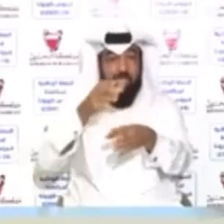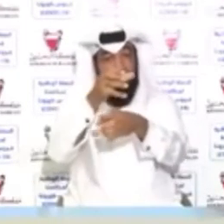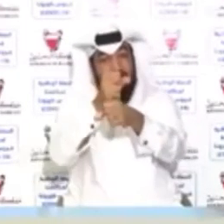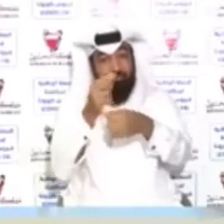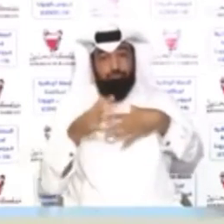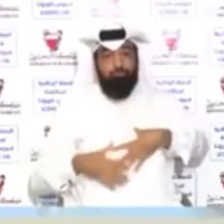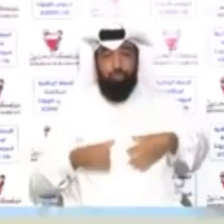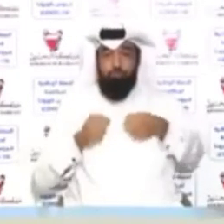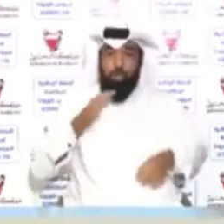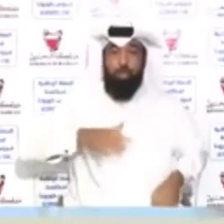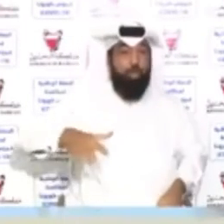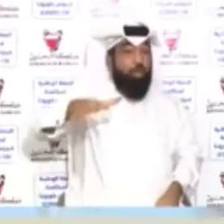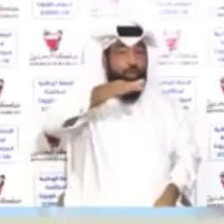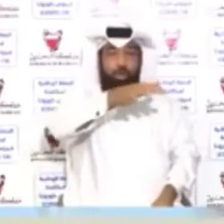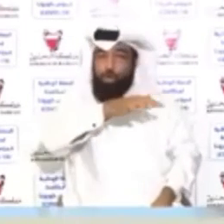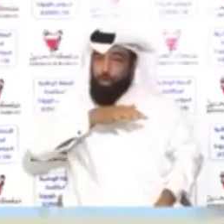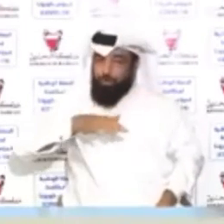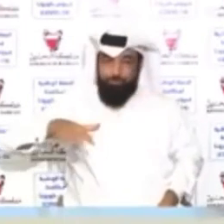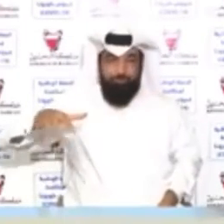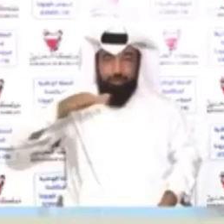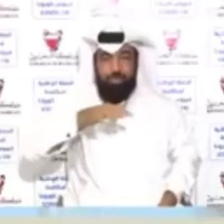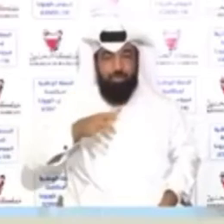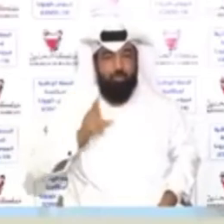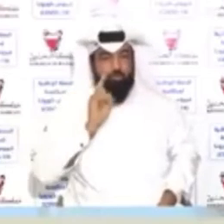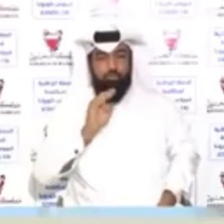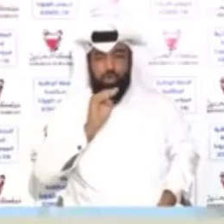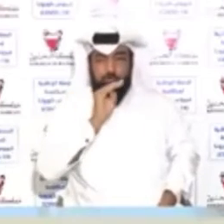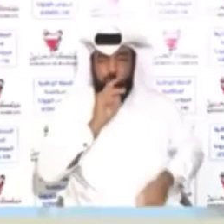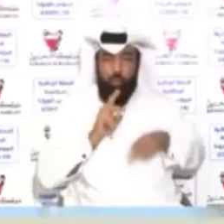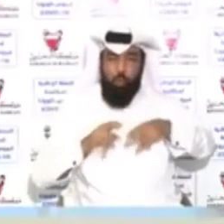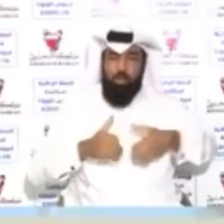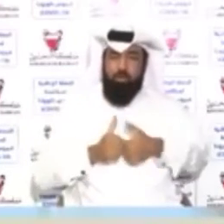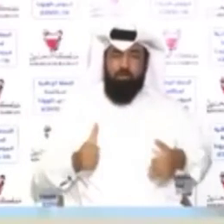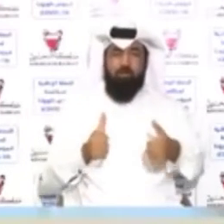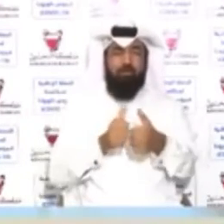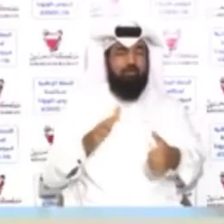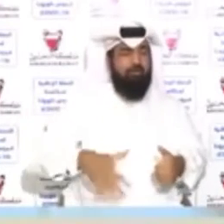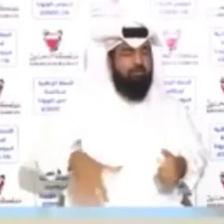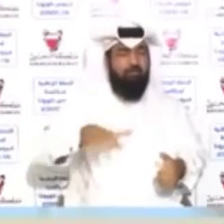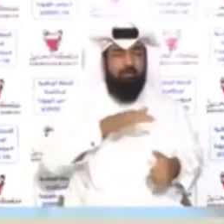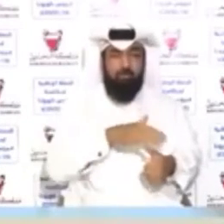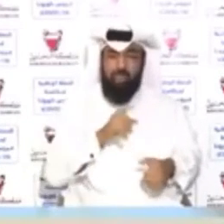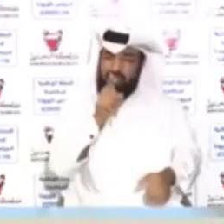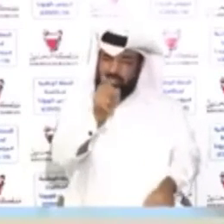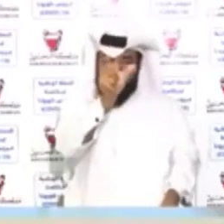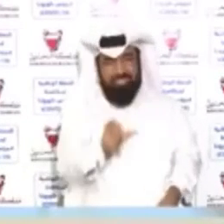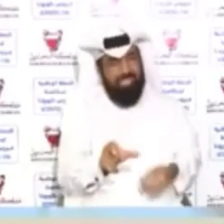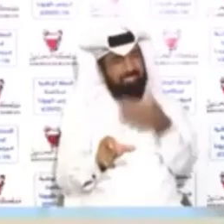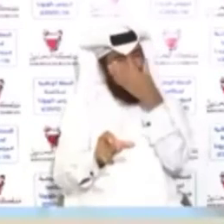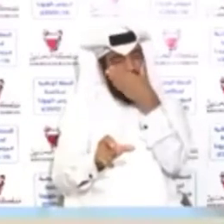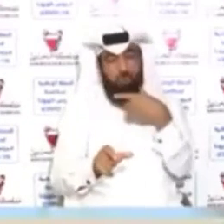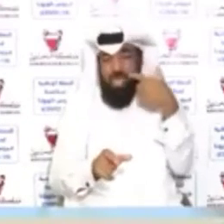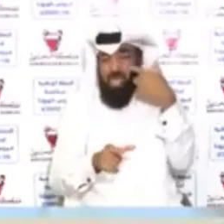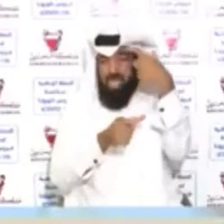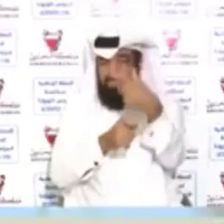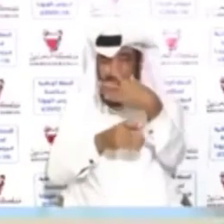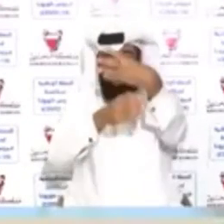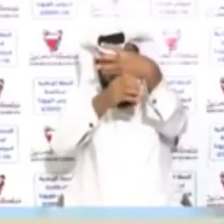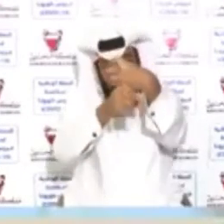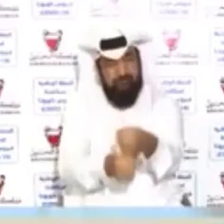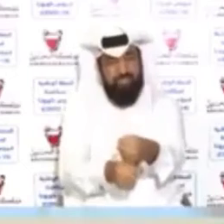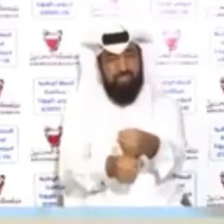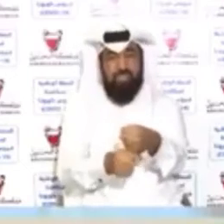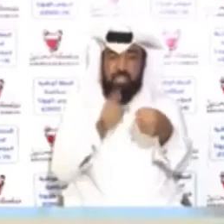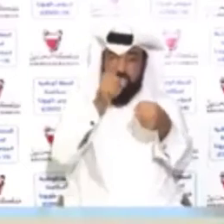سلامة أهلنا من أبهاتنا وأمهاتنا معنا في البيت. وحافظ على نفسك وحافظ على أهلك سواء